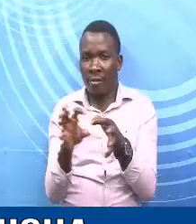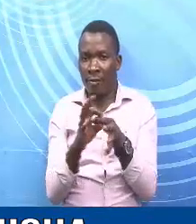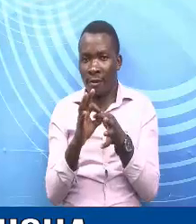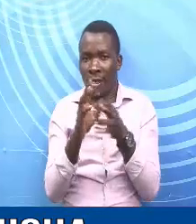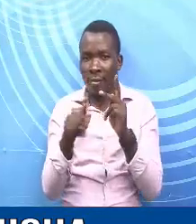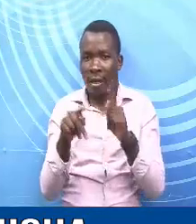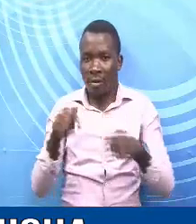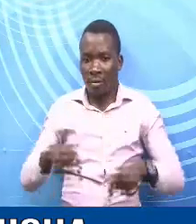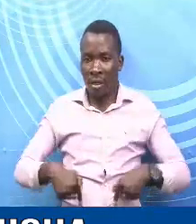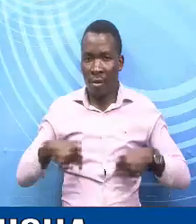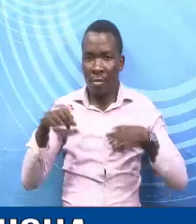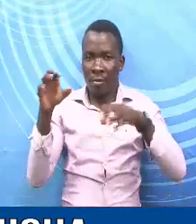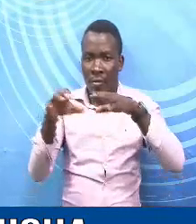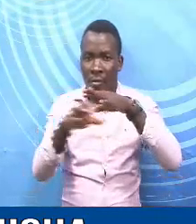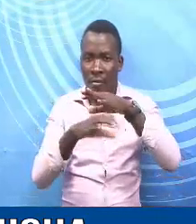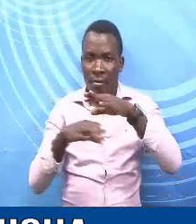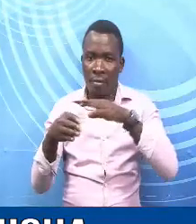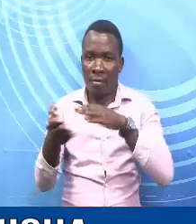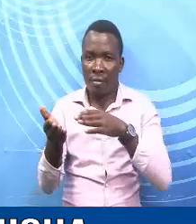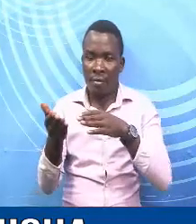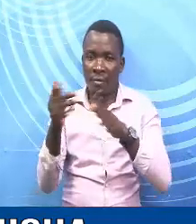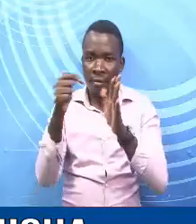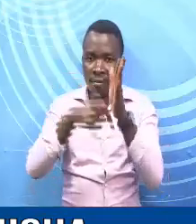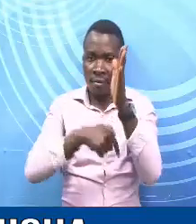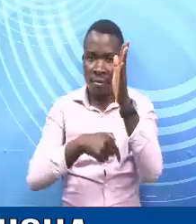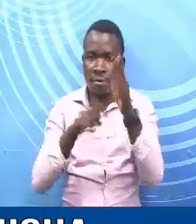aka gace. Muri rambuye na Semigabo Janvier.